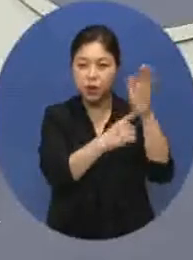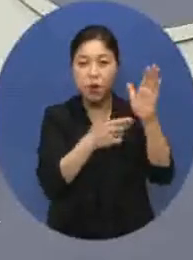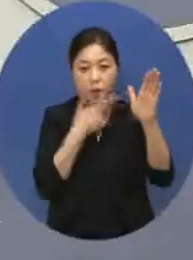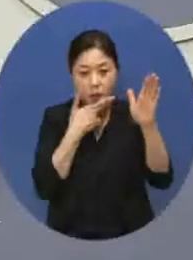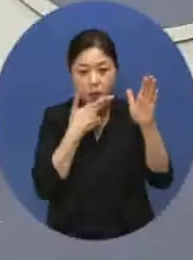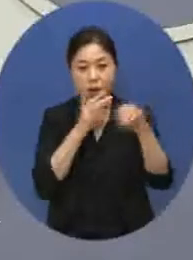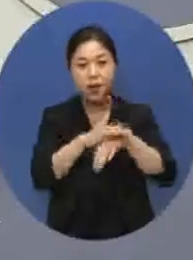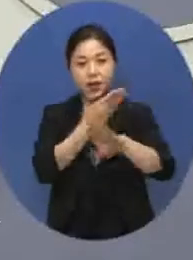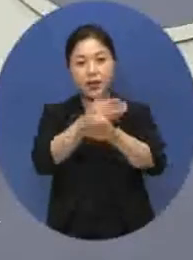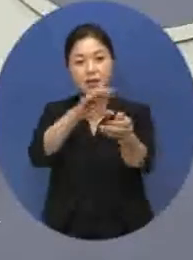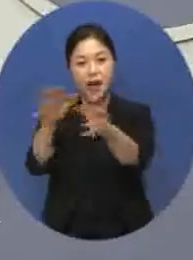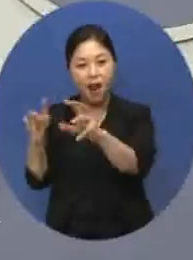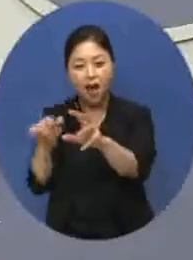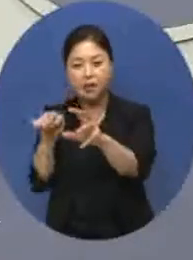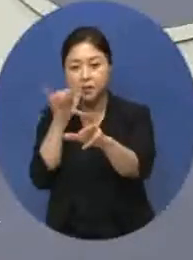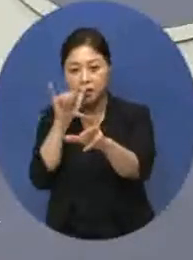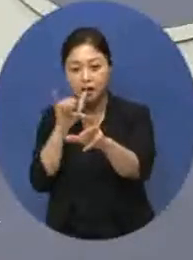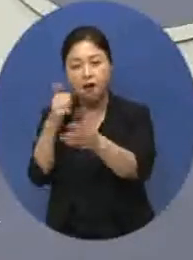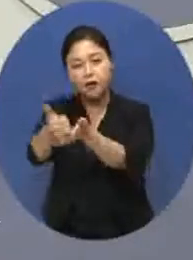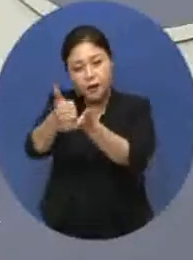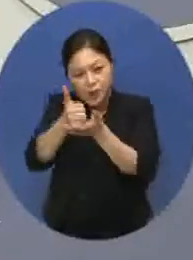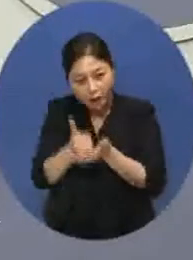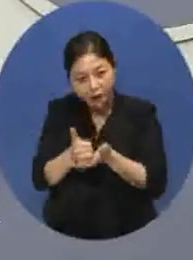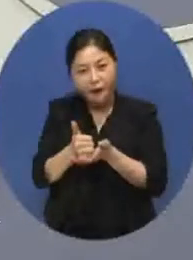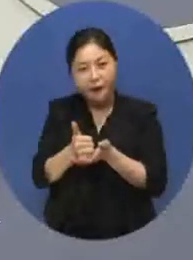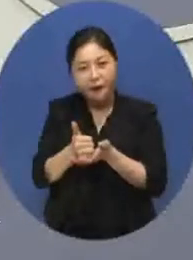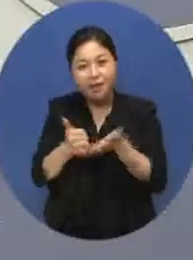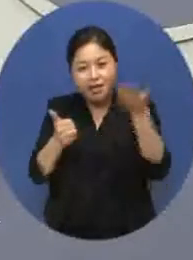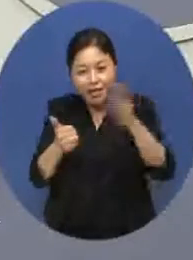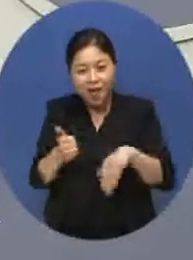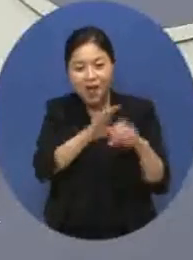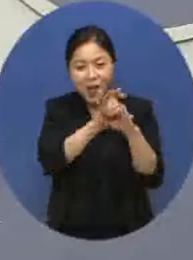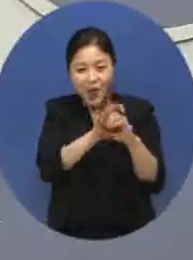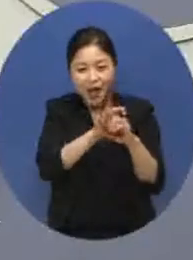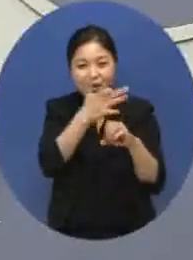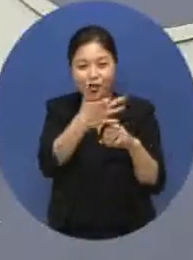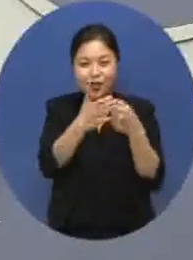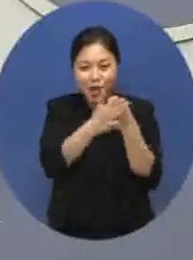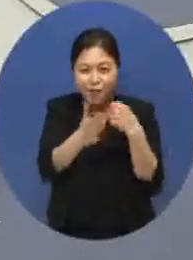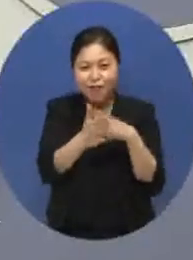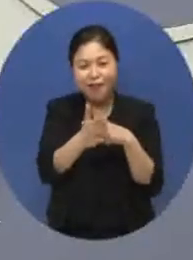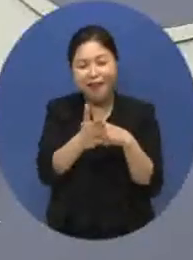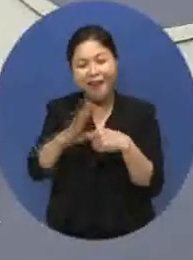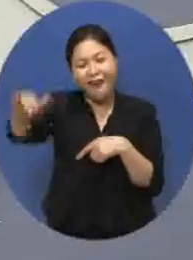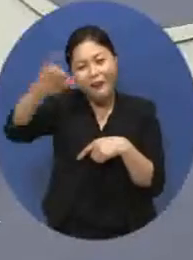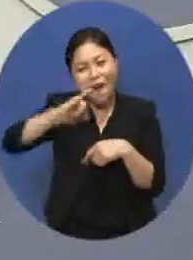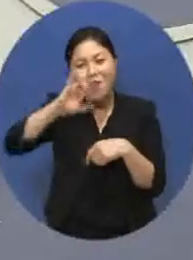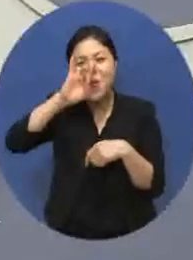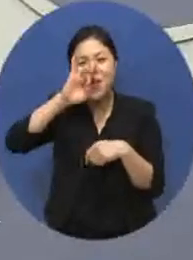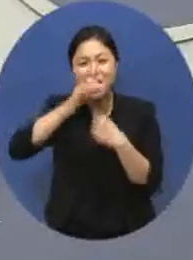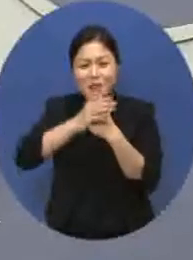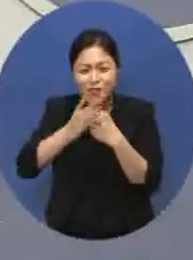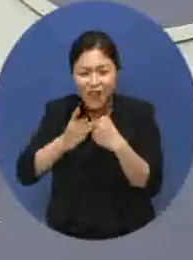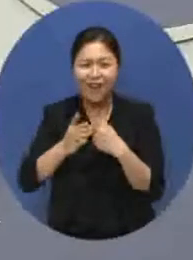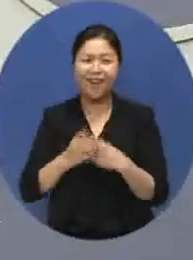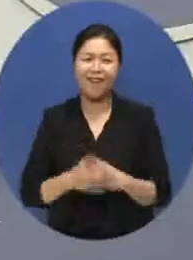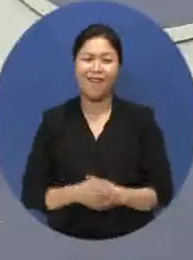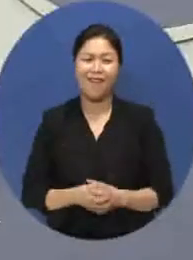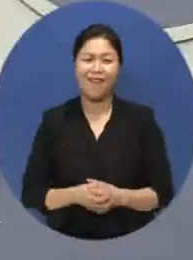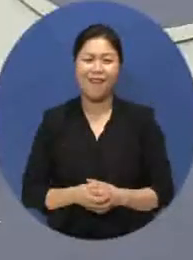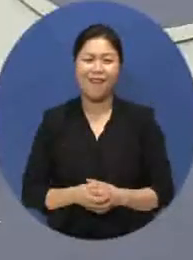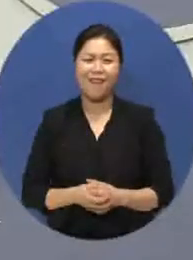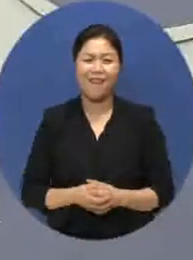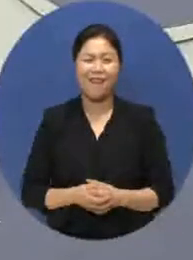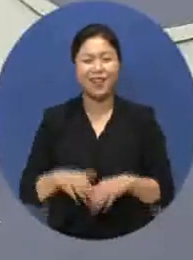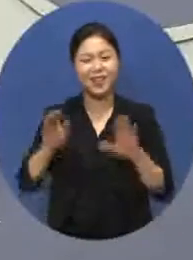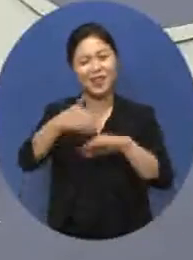데 있는데 초청을 했는데 코로나로 길이 막혀버리다 보니까 좀 들어오실 수가 없어가지고